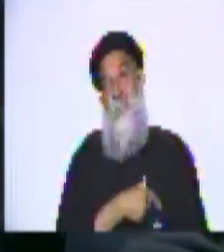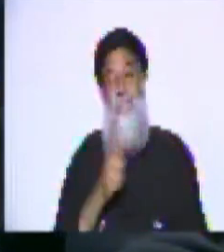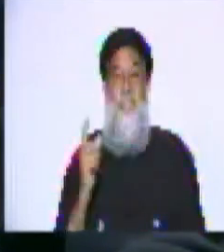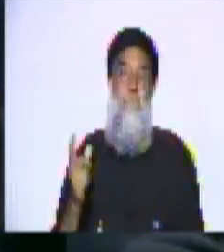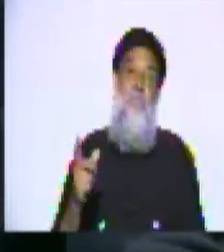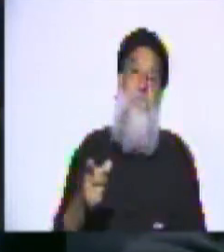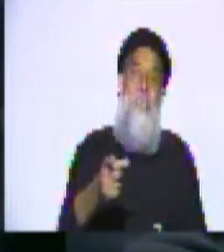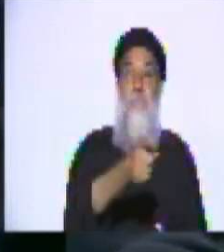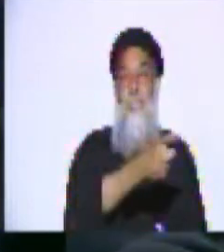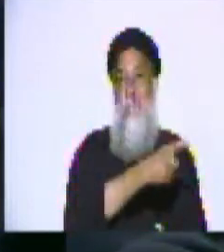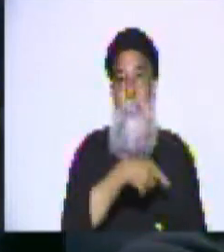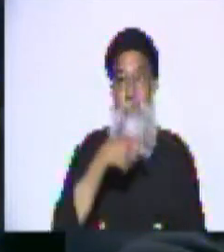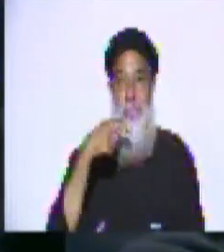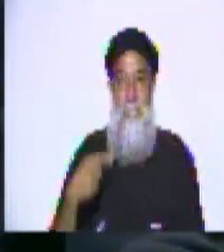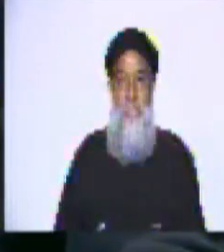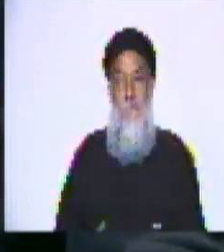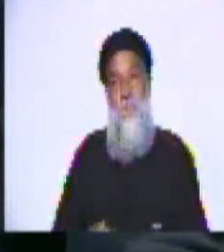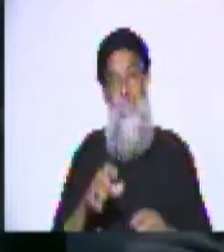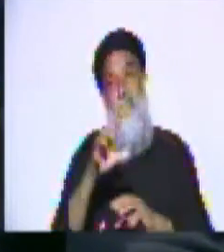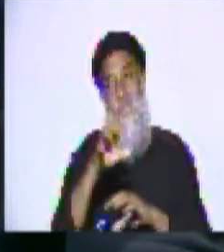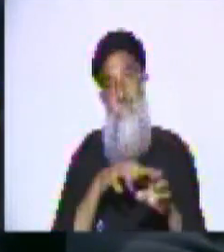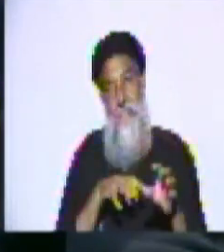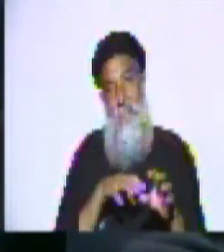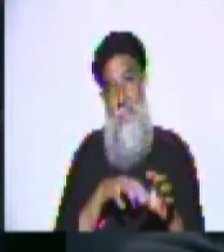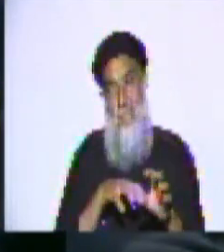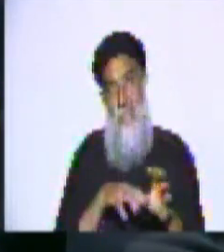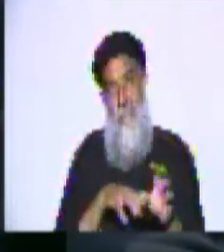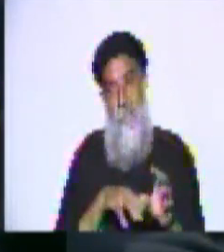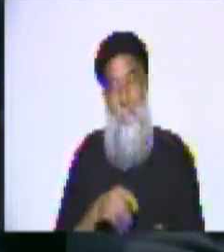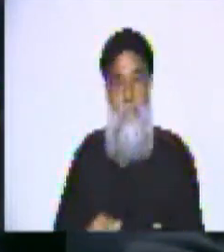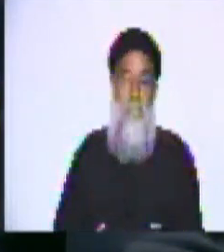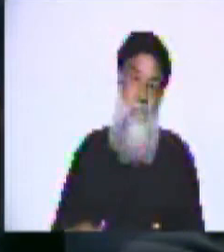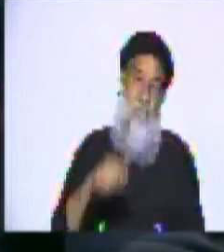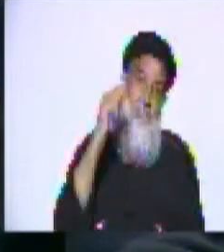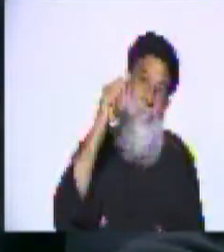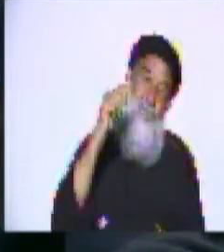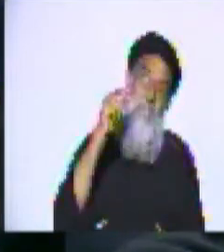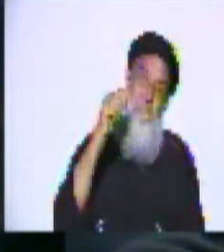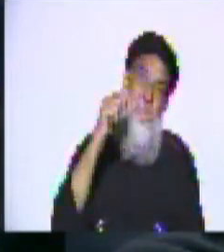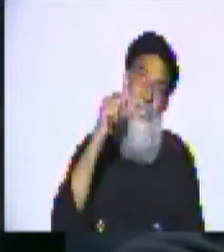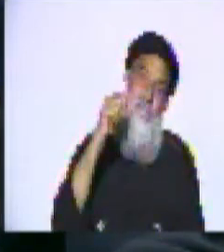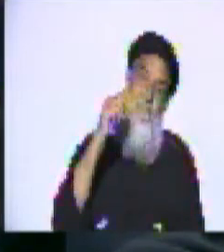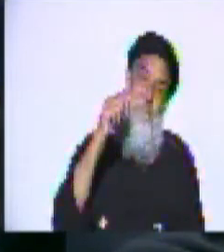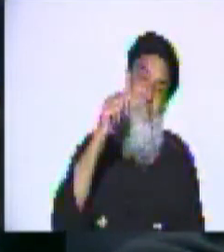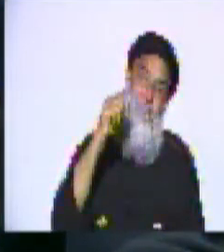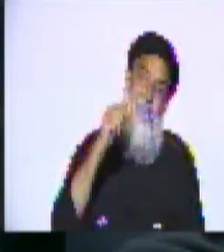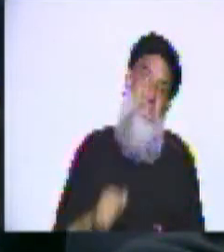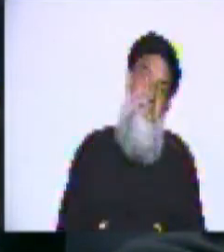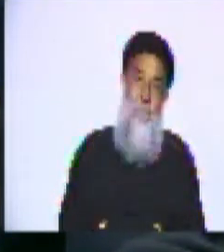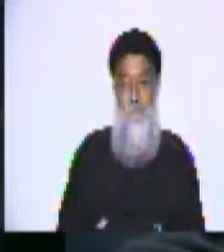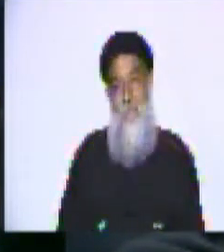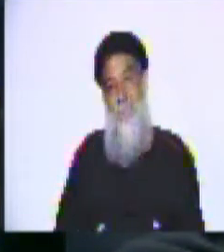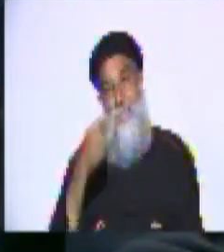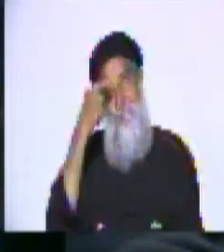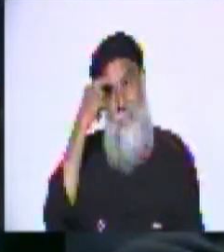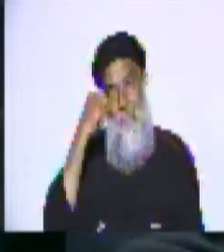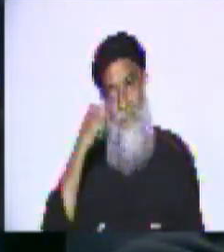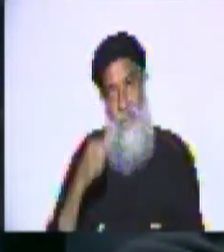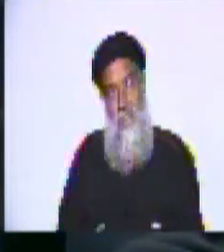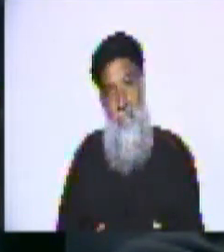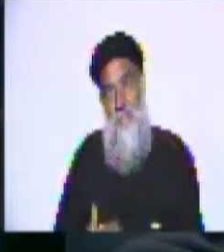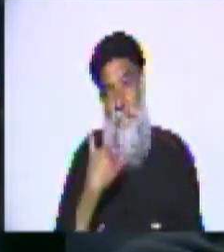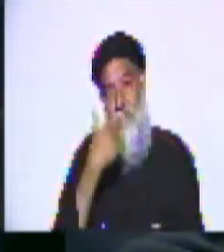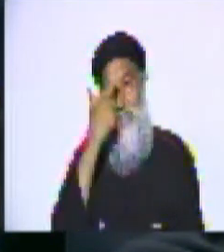كنائس كتيرة غير بس معلمنا ماري مرقس، معلمنا ماري بطرس، معلمنا ماري بولس، باقي الآباء الرسل مفيش